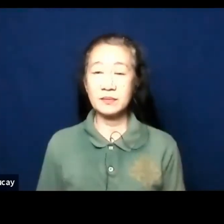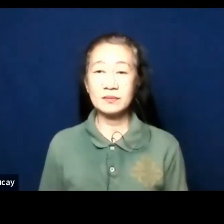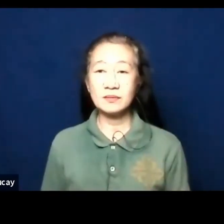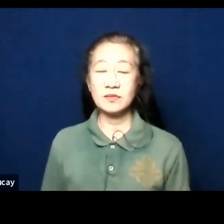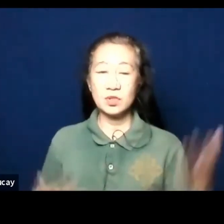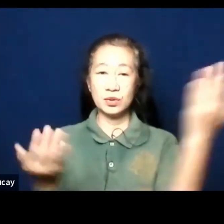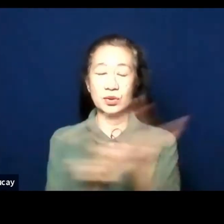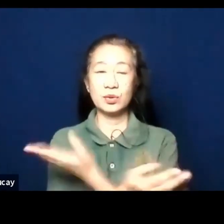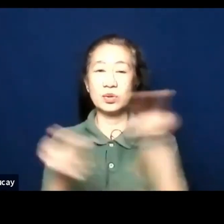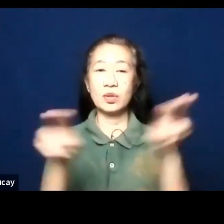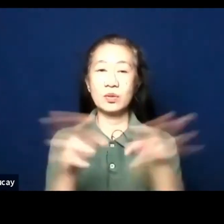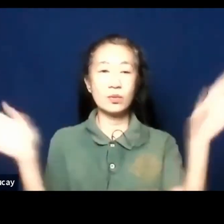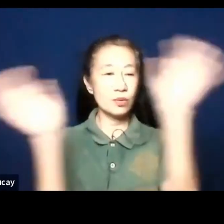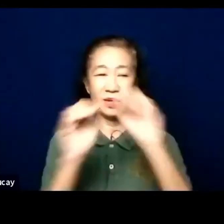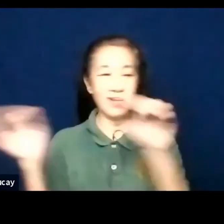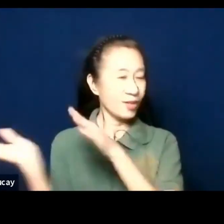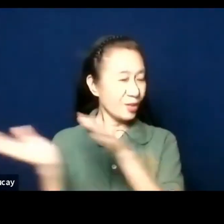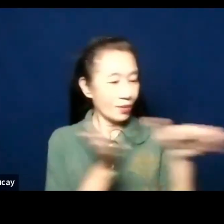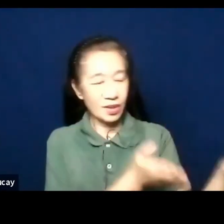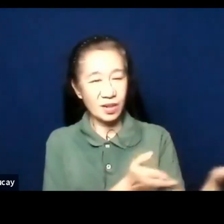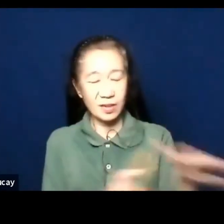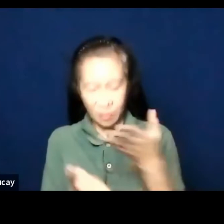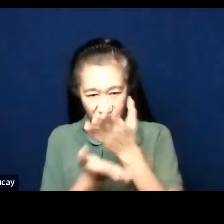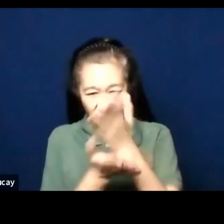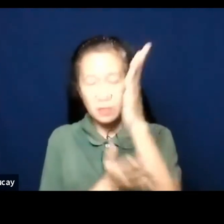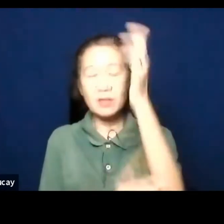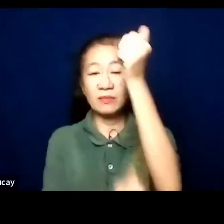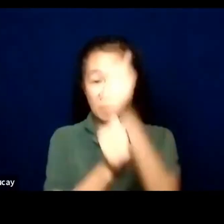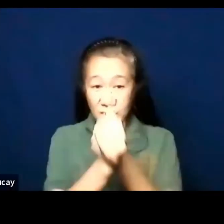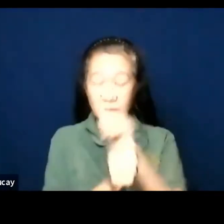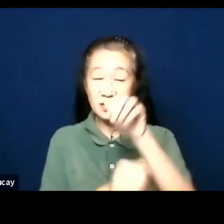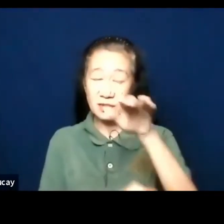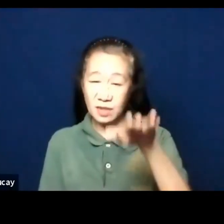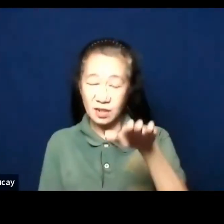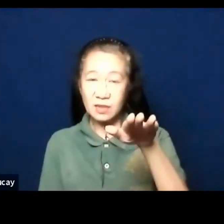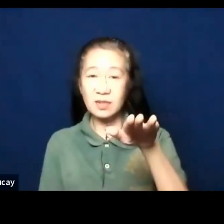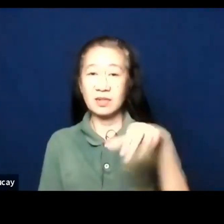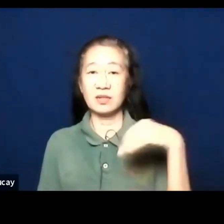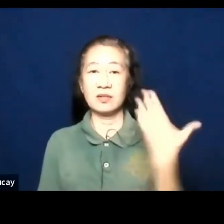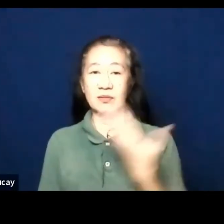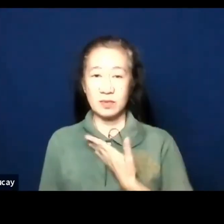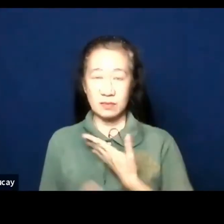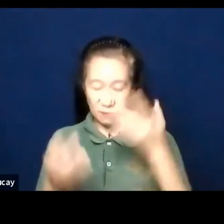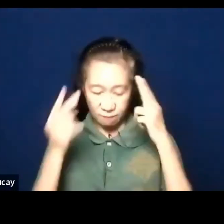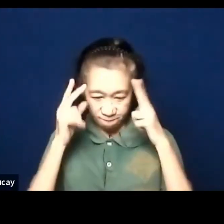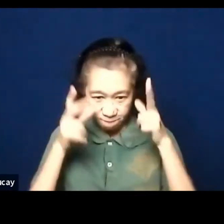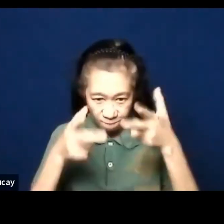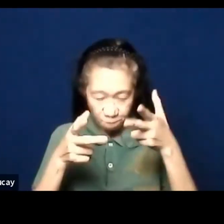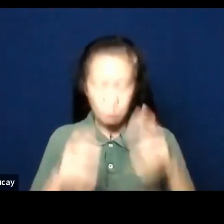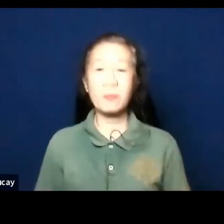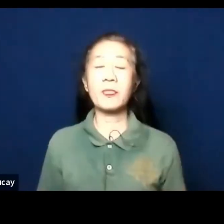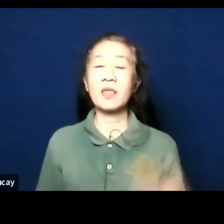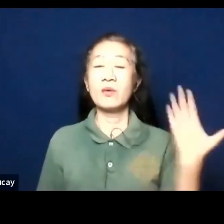New Normal na walang iwanan, karapatan ng bawat bata, ating tutukan. Kami